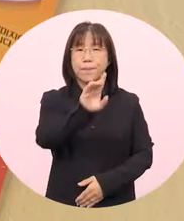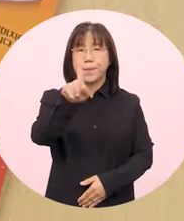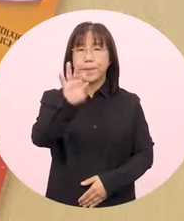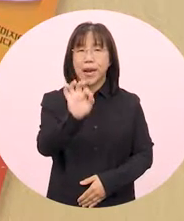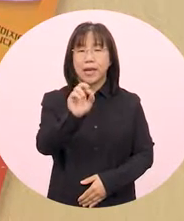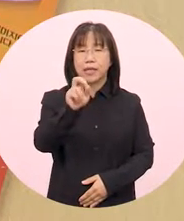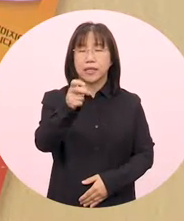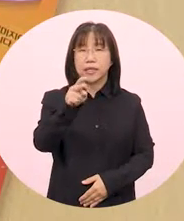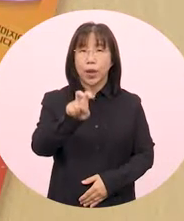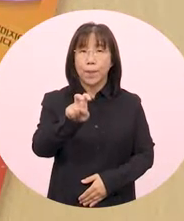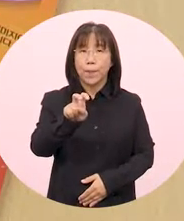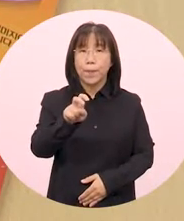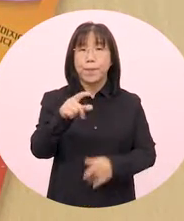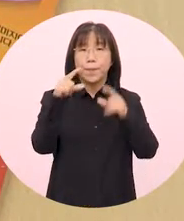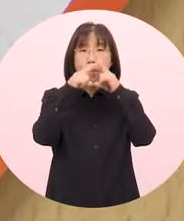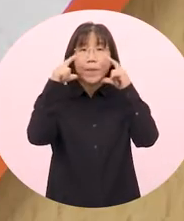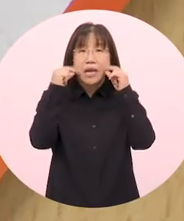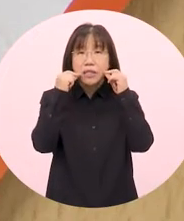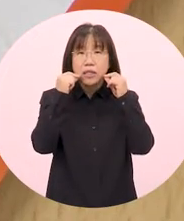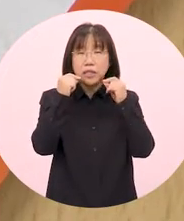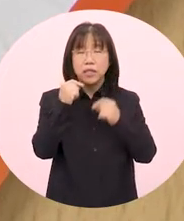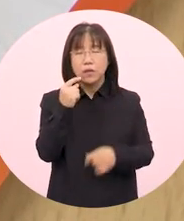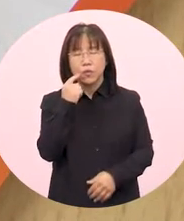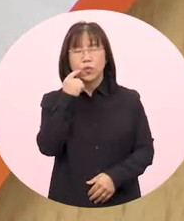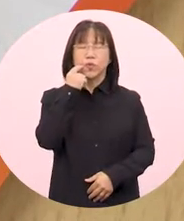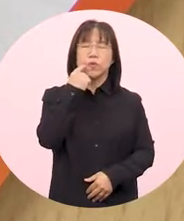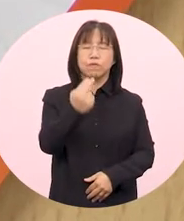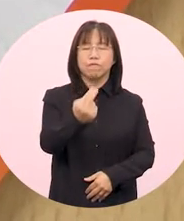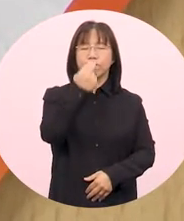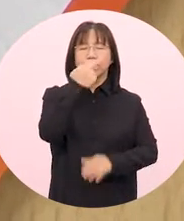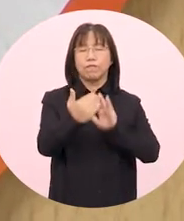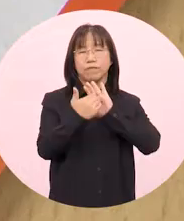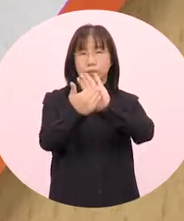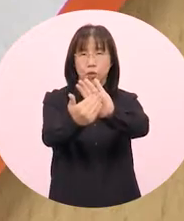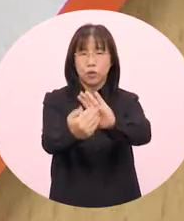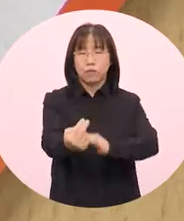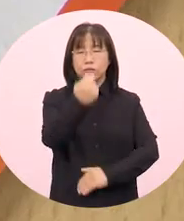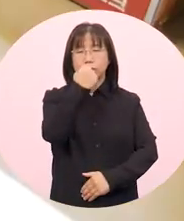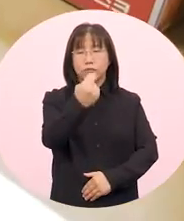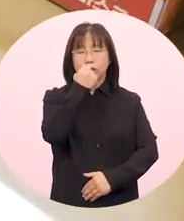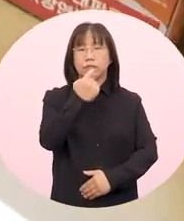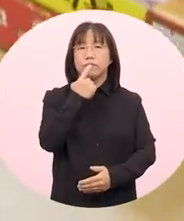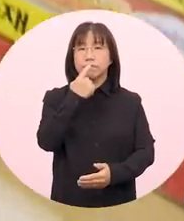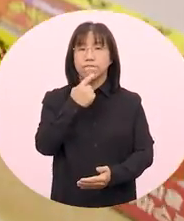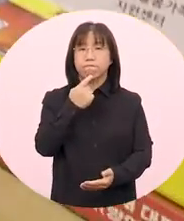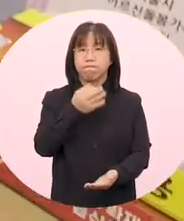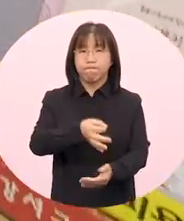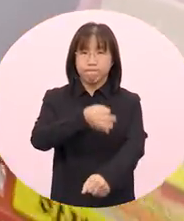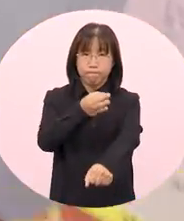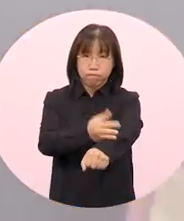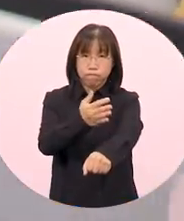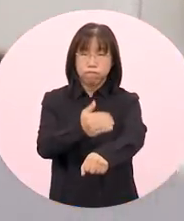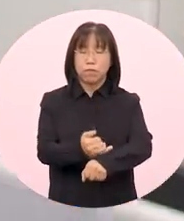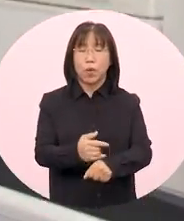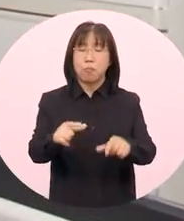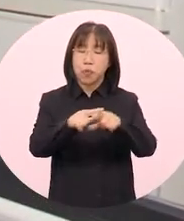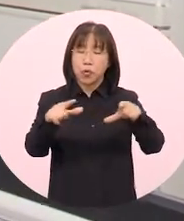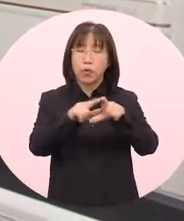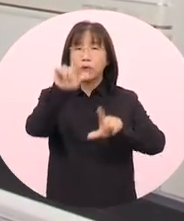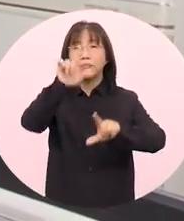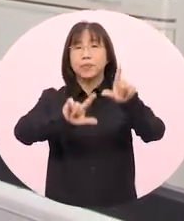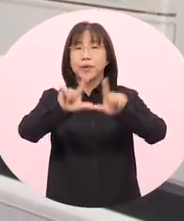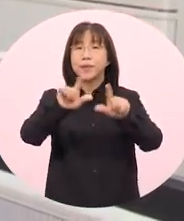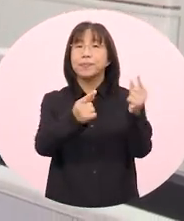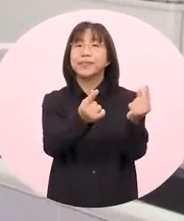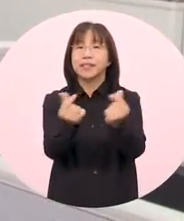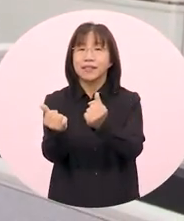방염 마스크는 유독가스를 막아주고 호흡은 쉽게 할 수 있게 만들어졌으며 보통 마스크와 같은 모양으로 제작돼